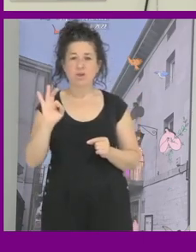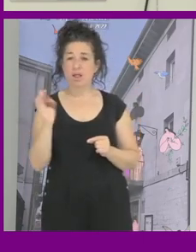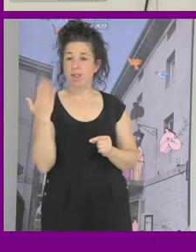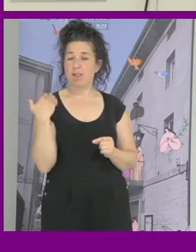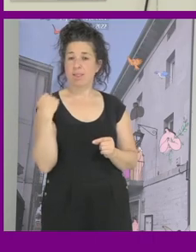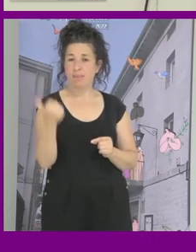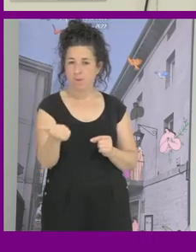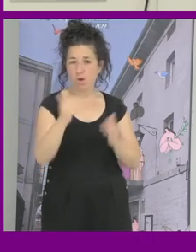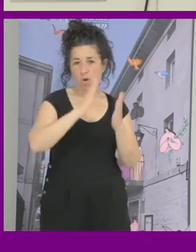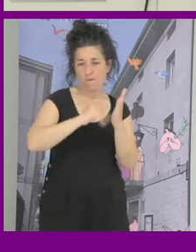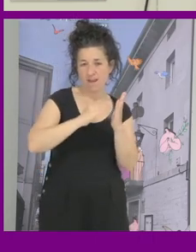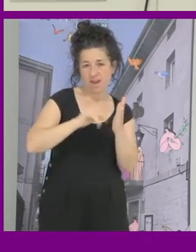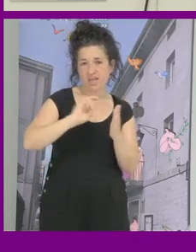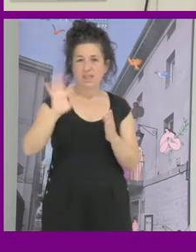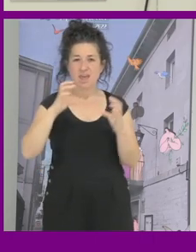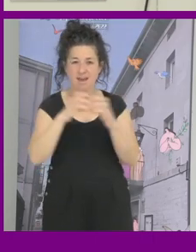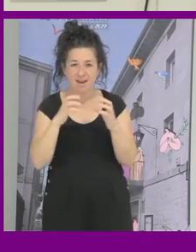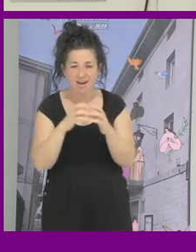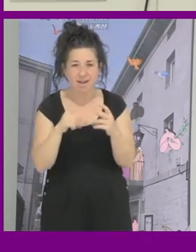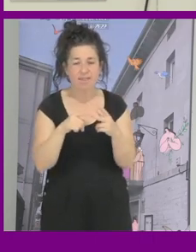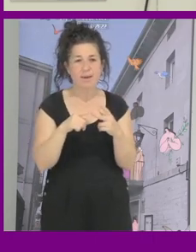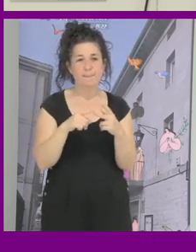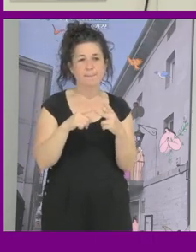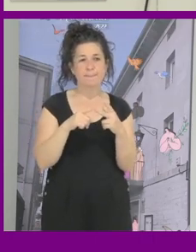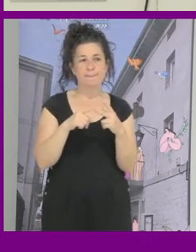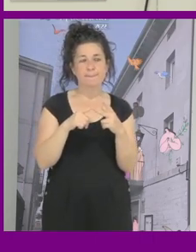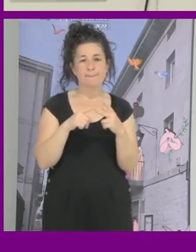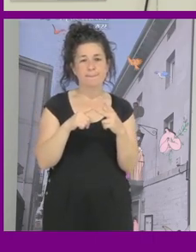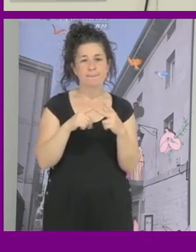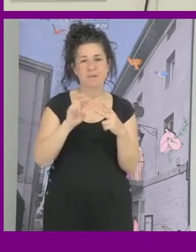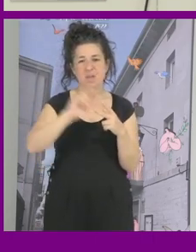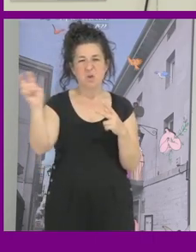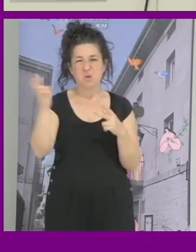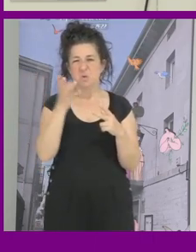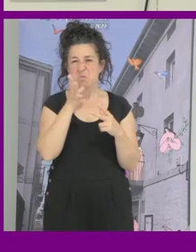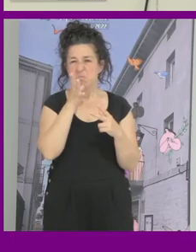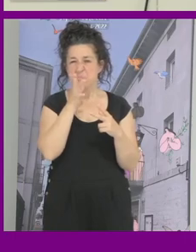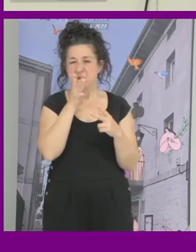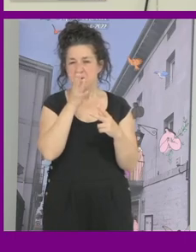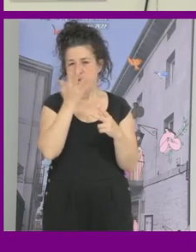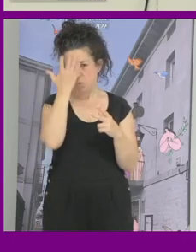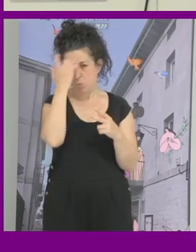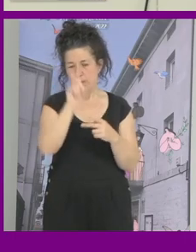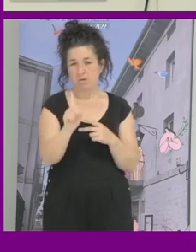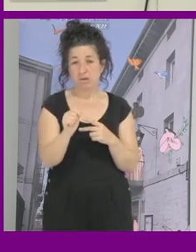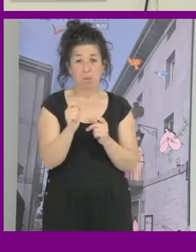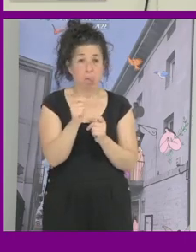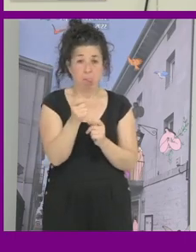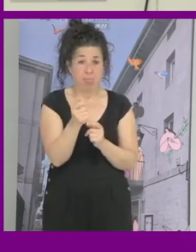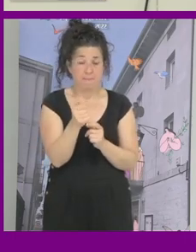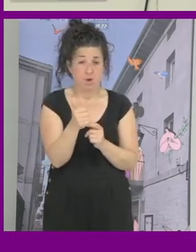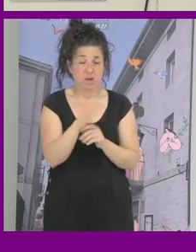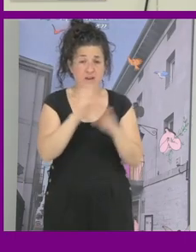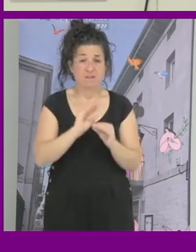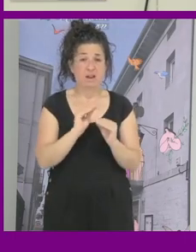arte Valentziakoak, Granada eta bueno, beste tokiren bat, orain ez dut gogoan. Orduan, bueno, gutxi gara, azkenean mantendu